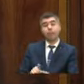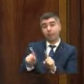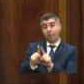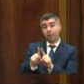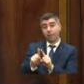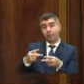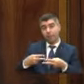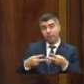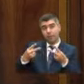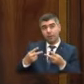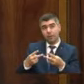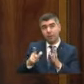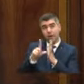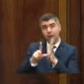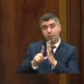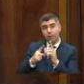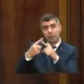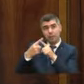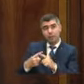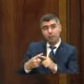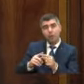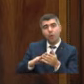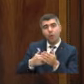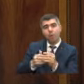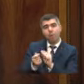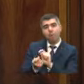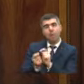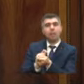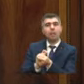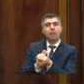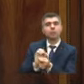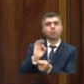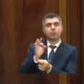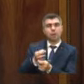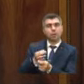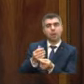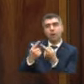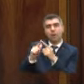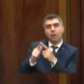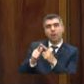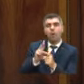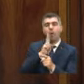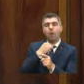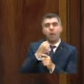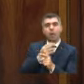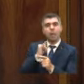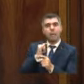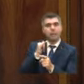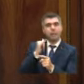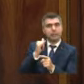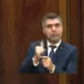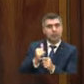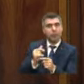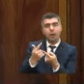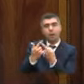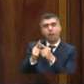حين قال بأن القانون المالي قانون انتقالي. نعم انتقالي في حكومة تصرح بأن حكومة استمرارية، نعم انتقالي لأنه لم يعد